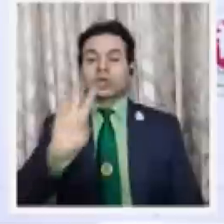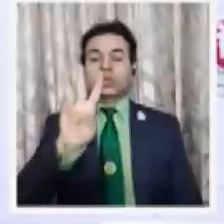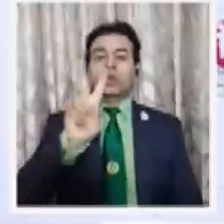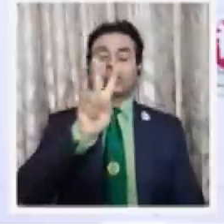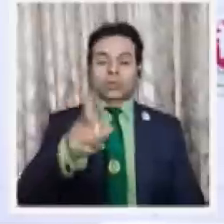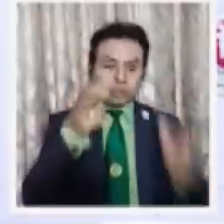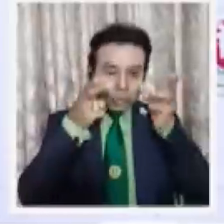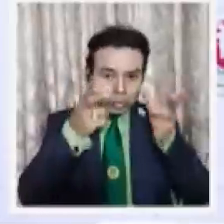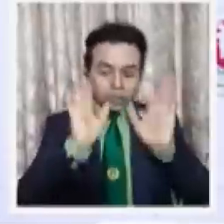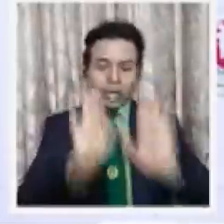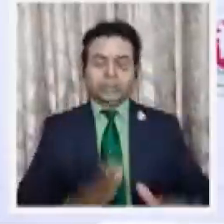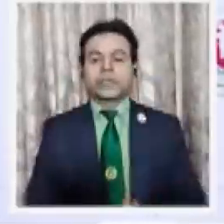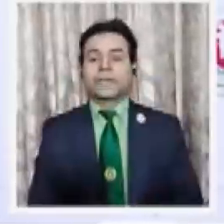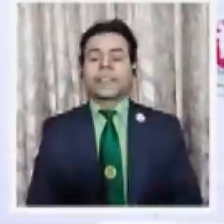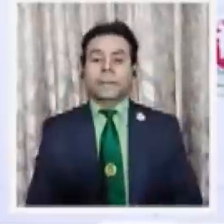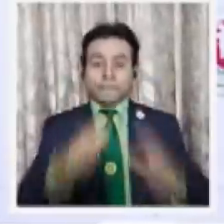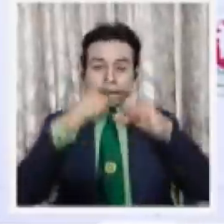3,53,049 জন। বর্তমানে কোয়ারেন্টাইনে আছেন